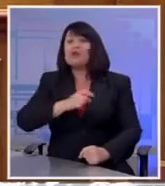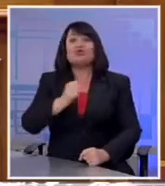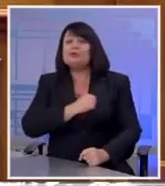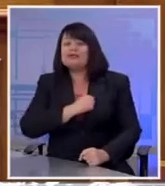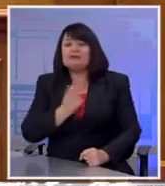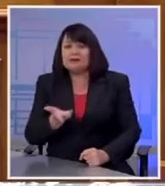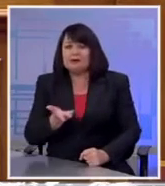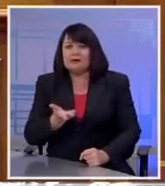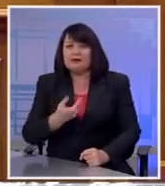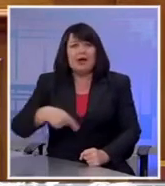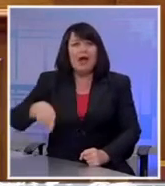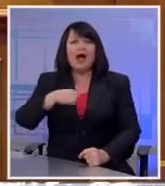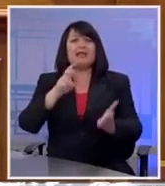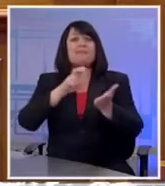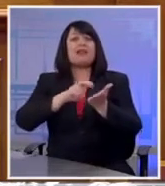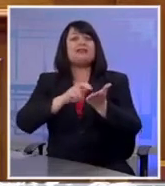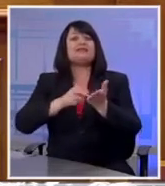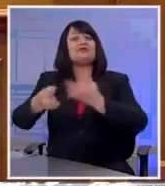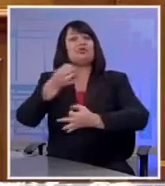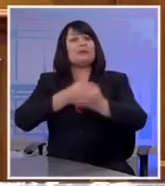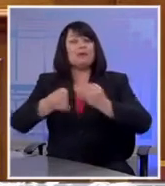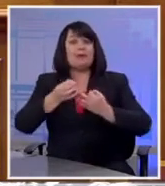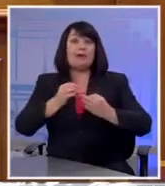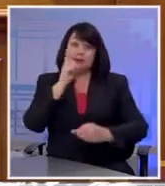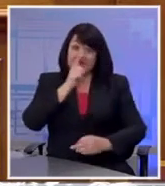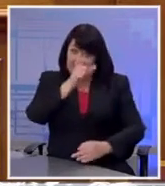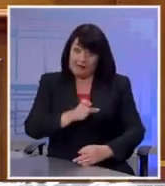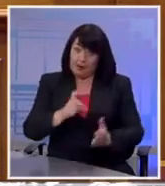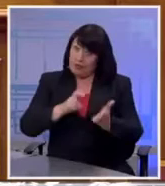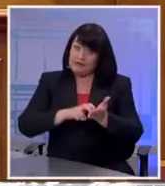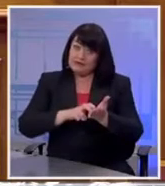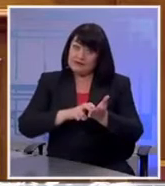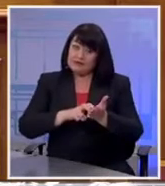οι άλλοι που ανέφερε ο πρέσβης. Είπε ψέματα ο πρέσβης.